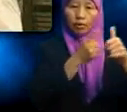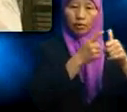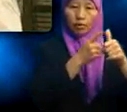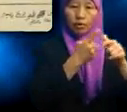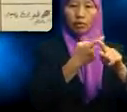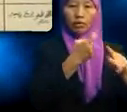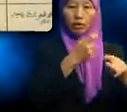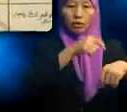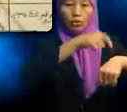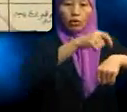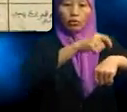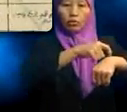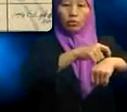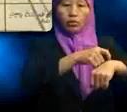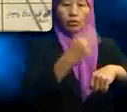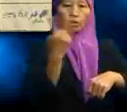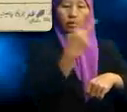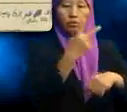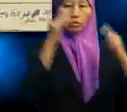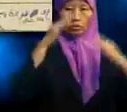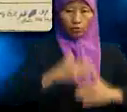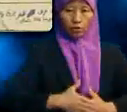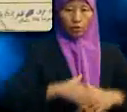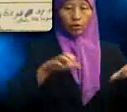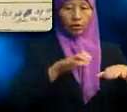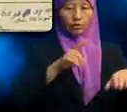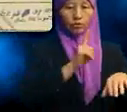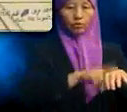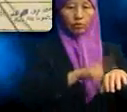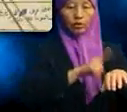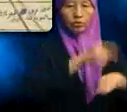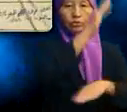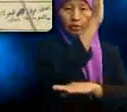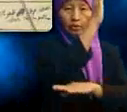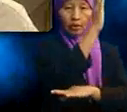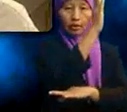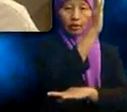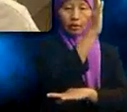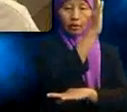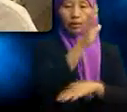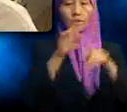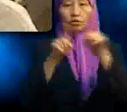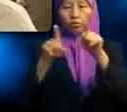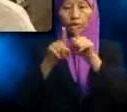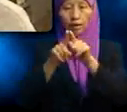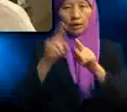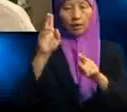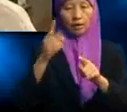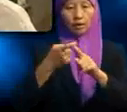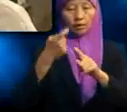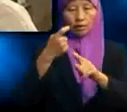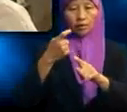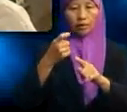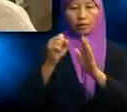dari segi waktu. Kedua-dua solat itu dilakukan pada waktu tengah hari. Persamaan yang kedua dari segi